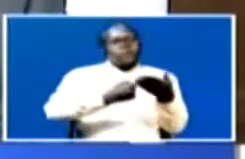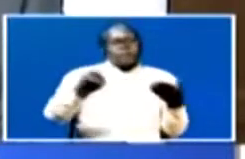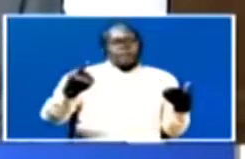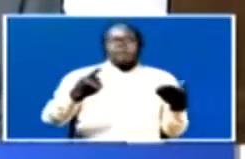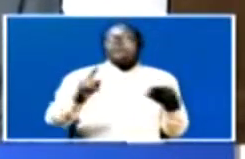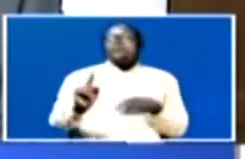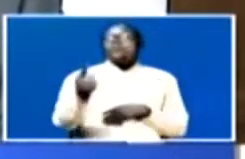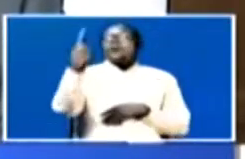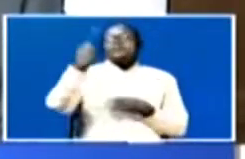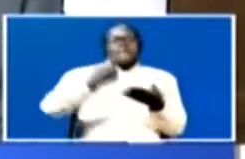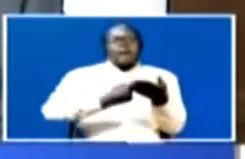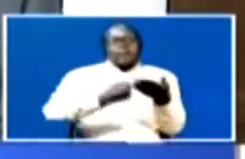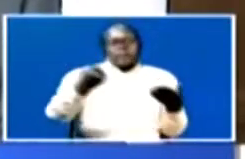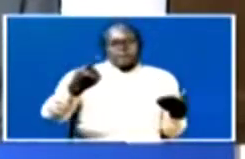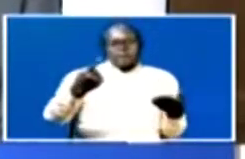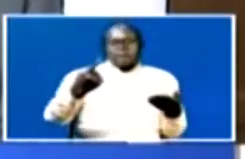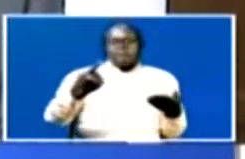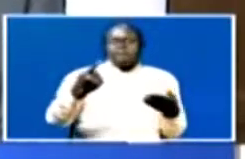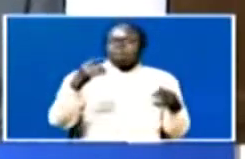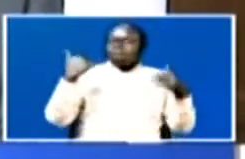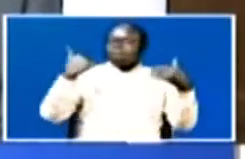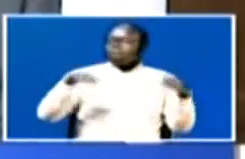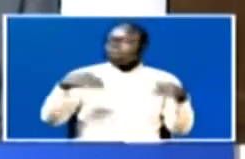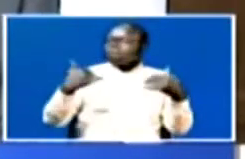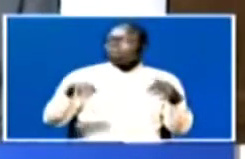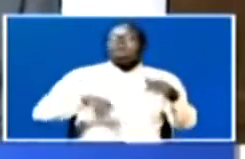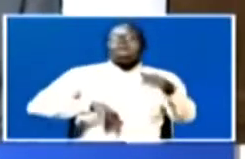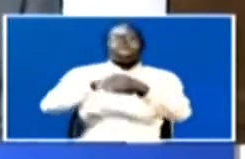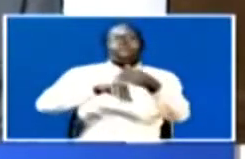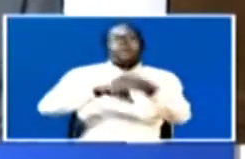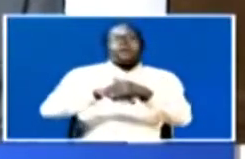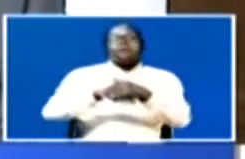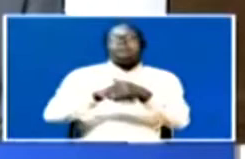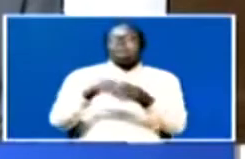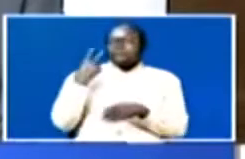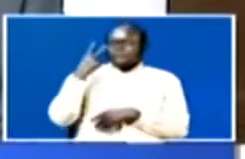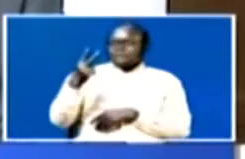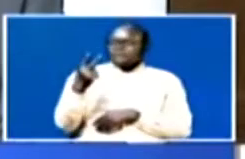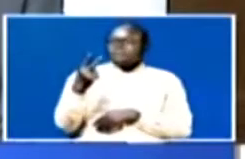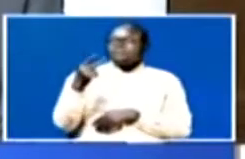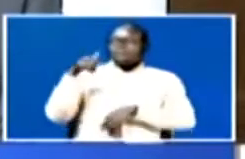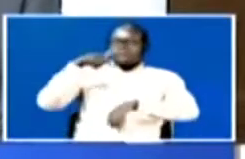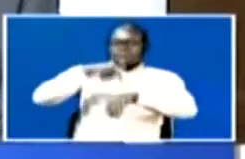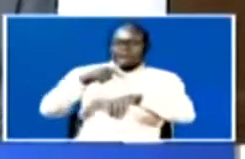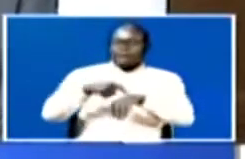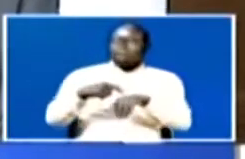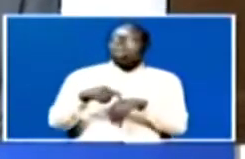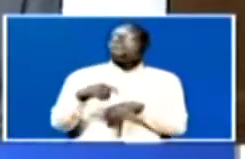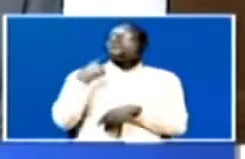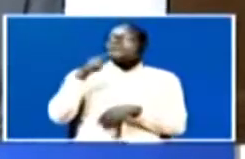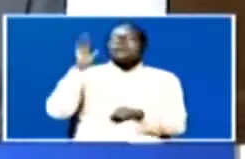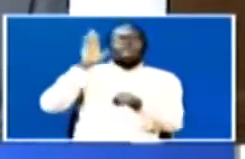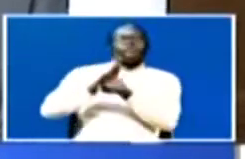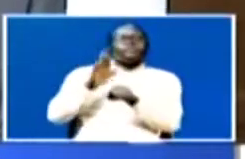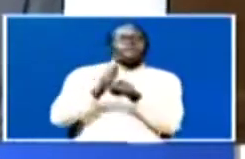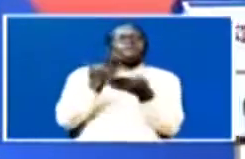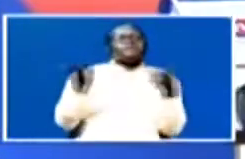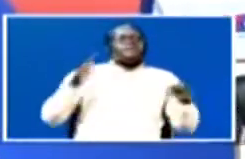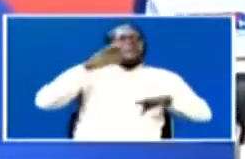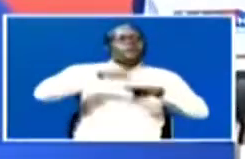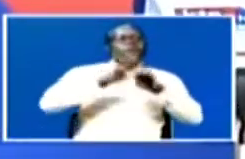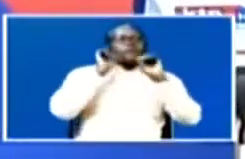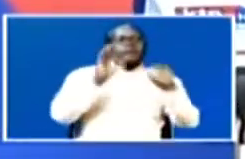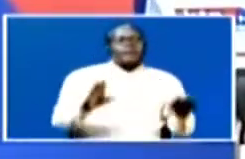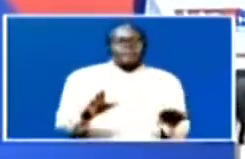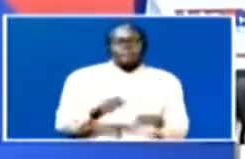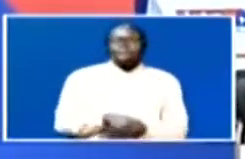week. We've looked at the dosage, and as you know, when they say too much of something, it's not good.